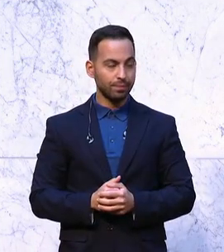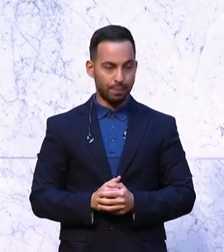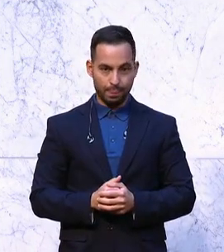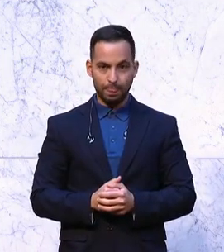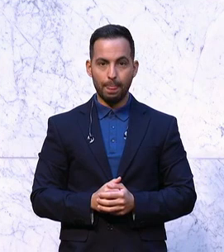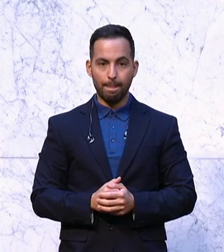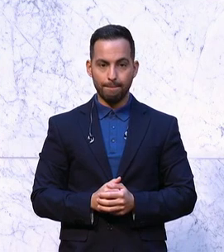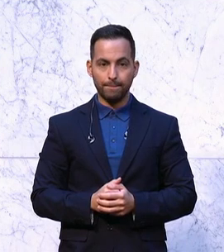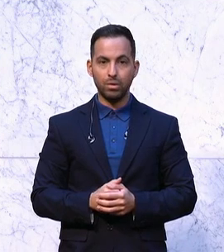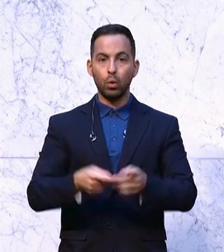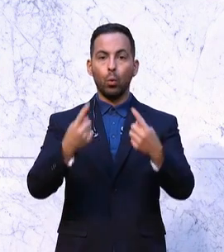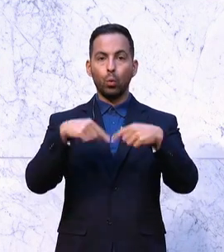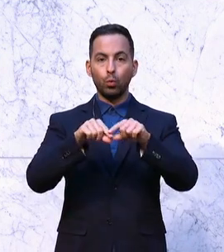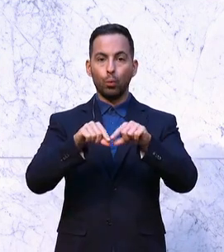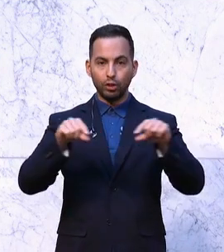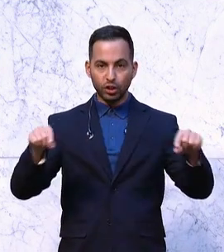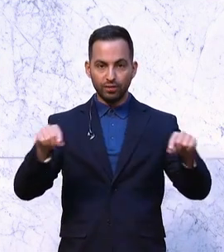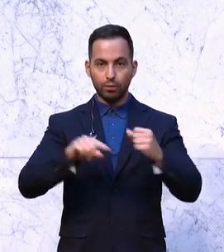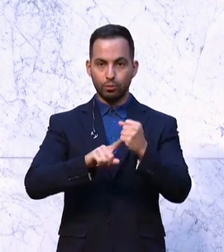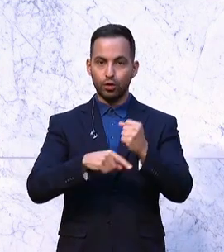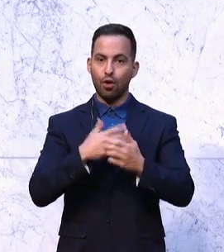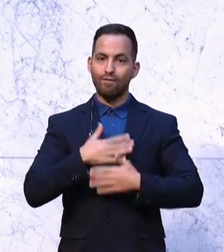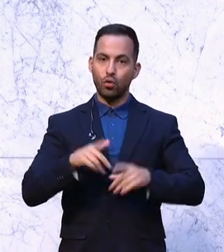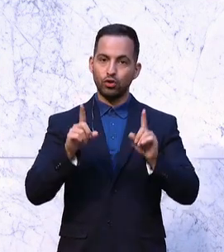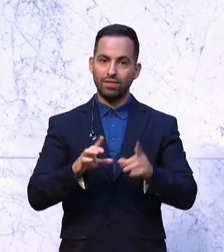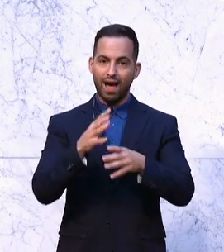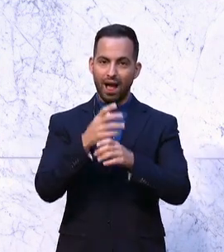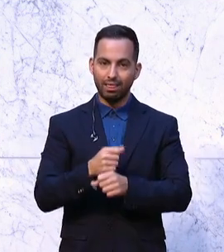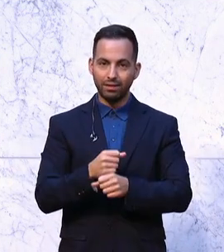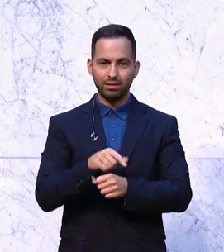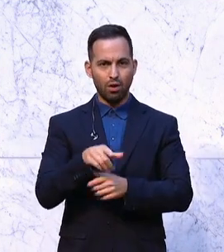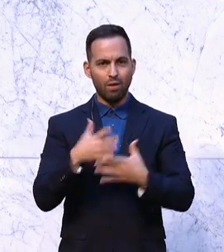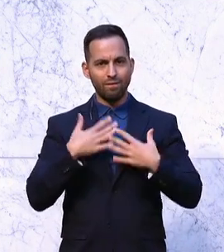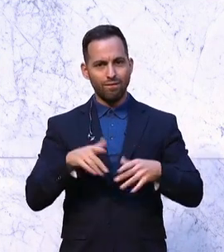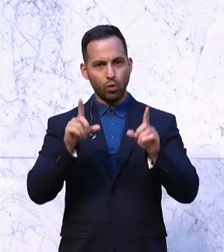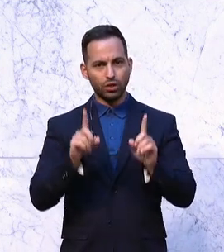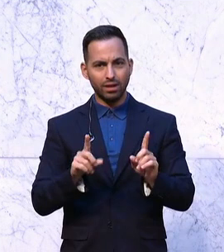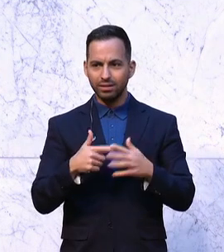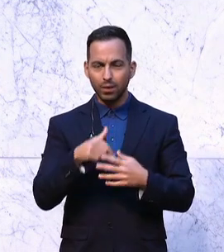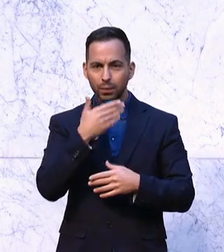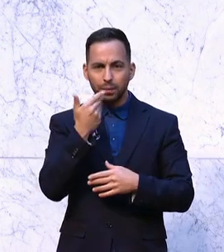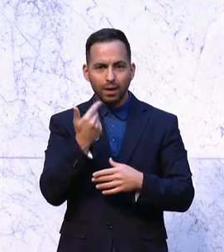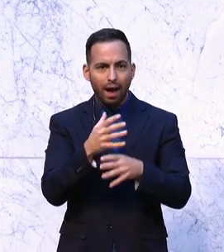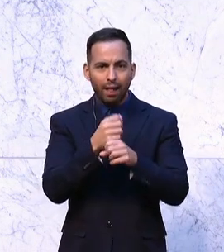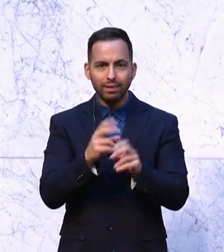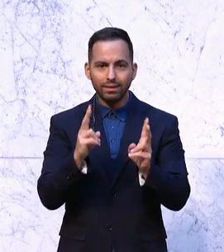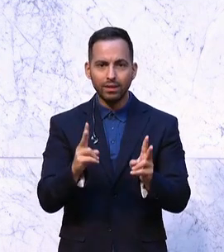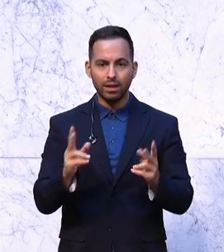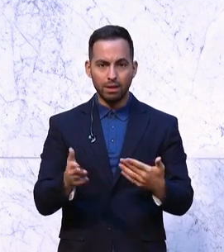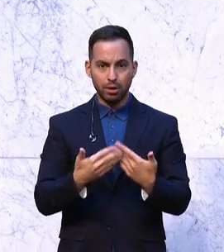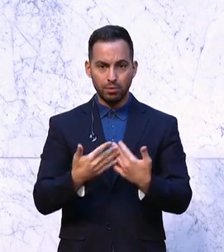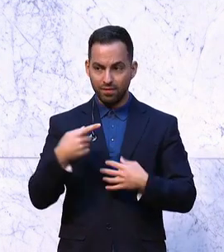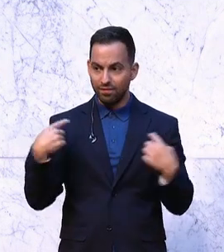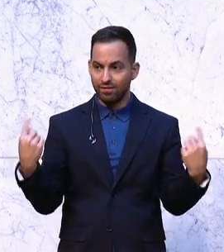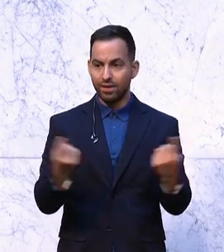Die Unterüberschrift des Budgets, Wohlstand erhalten. Dieser Wohlstand wird nicht zu erhalten sein, wenn wir Frauen